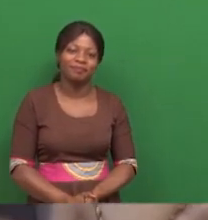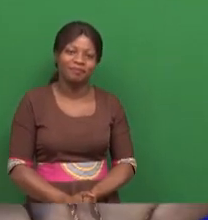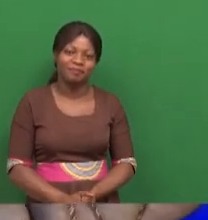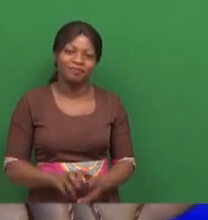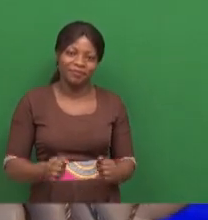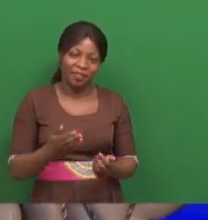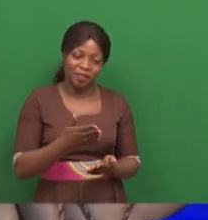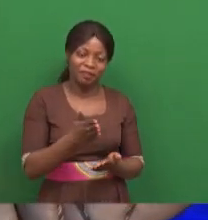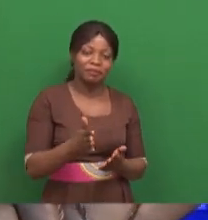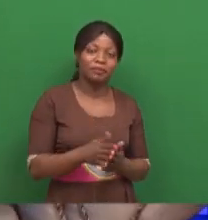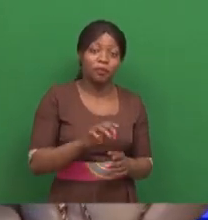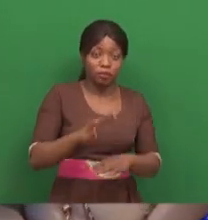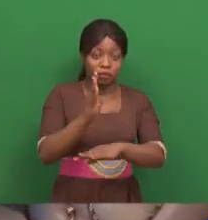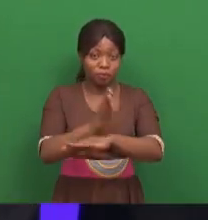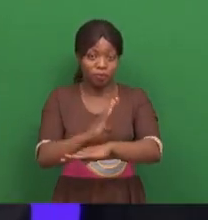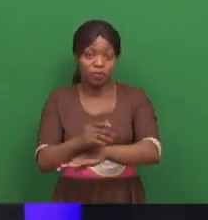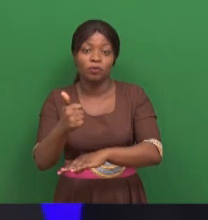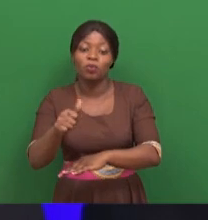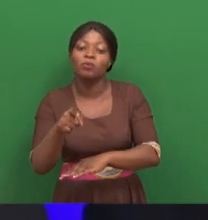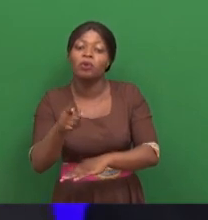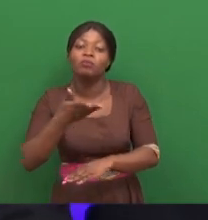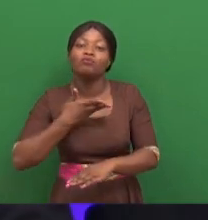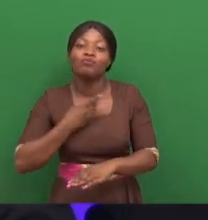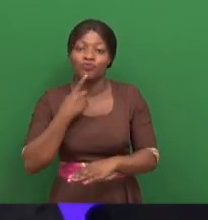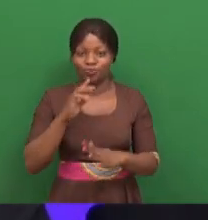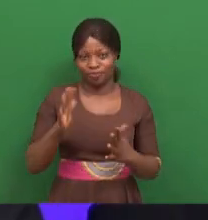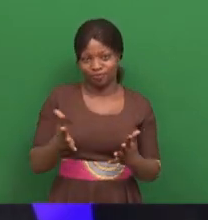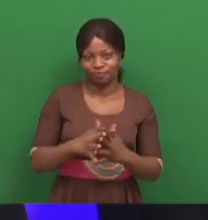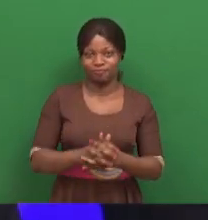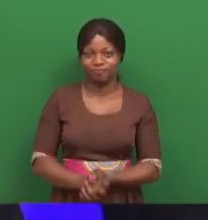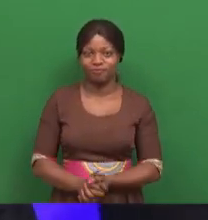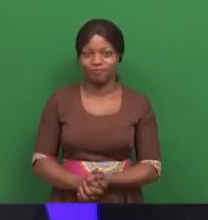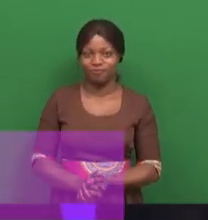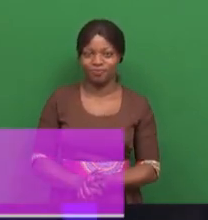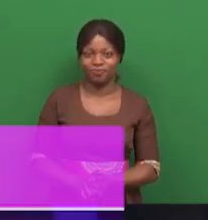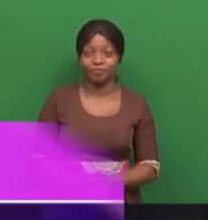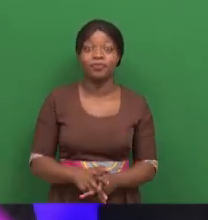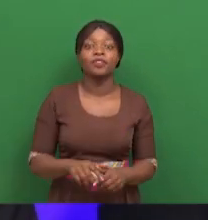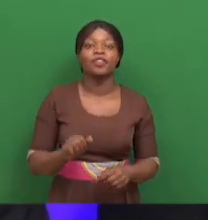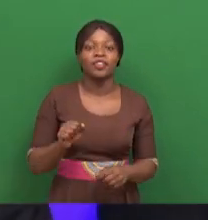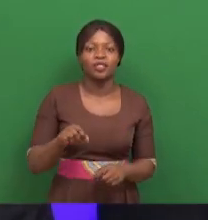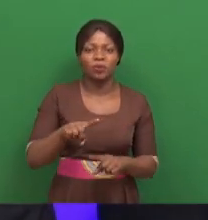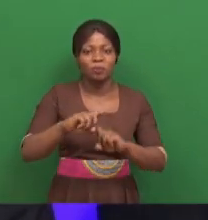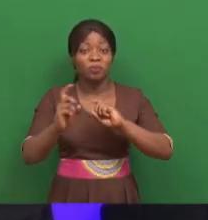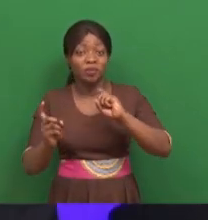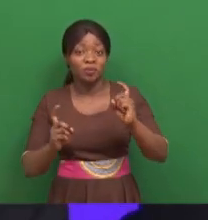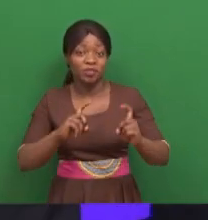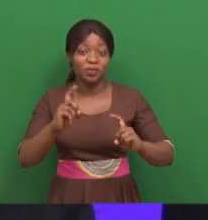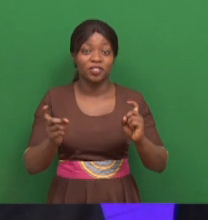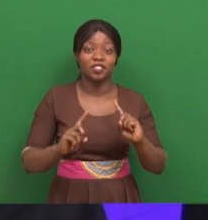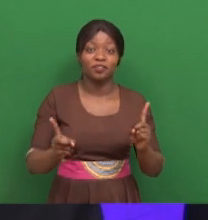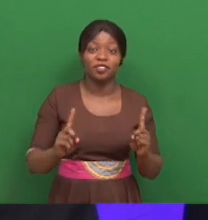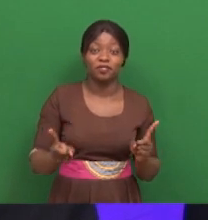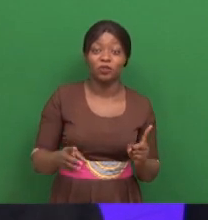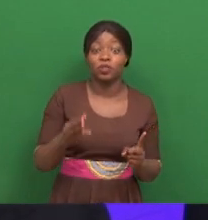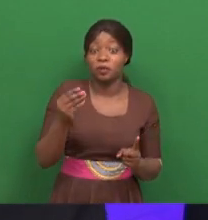touya kuna muzvina business varidzwe makombia maita basa Dr. Mai Chisamba mibvunzo yabvunzwa panyaya